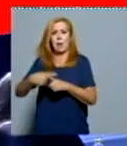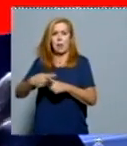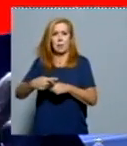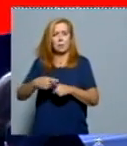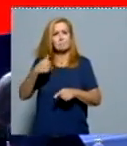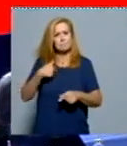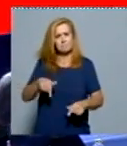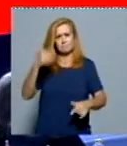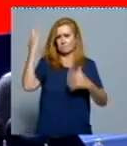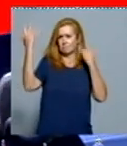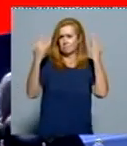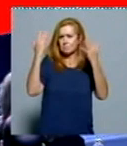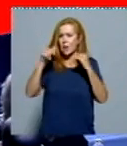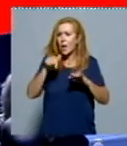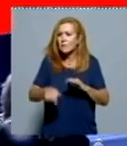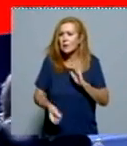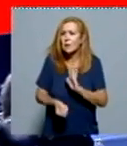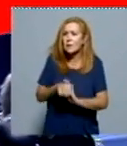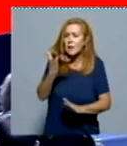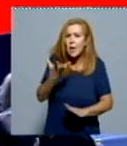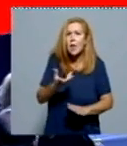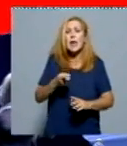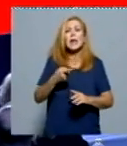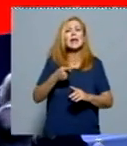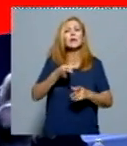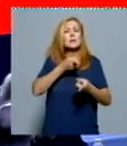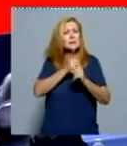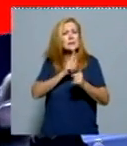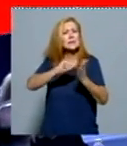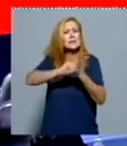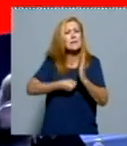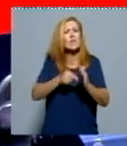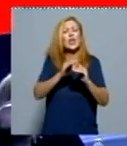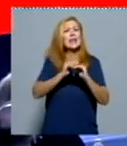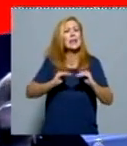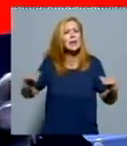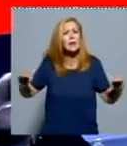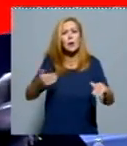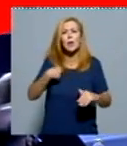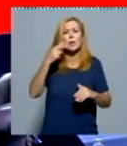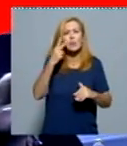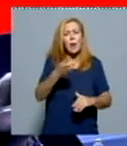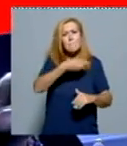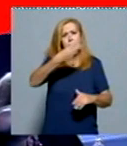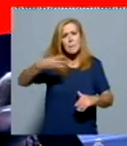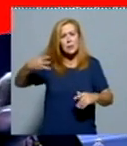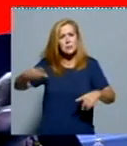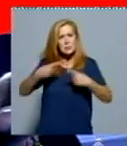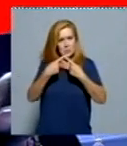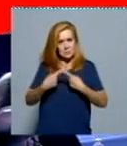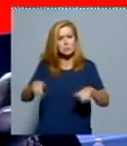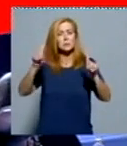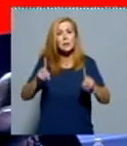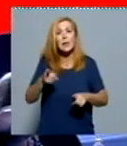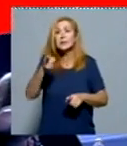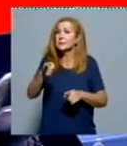με αυτές τις γεωπολιτικές εξελίξεις, συμφωνία του Ειρηνικού που αλλάζουν τα πράγματα, έχει τη Μεσόγειος με άλλο τρόπο στο προσκήνιο. Πρέπει να